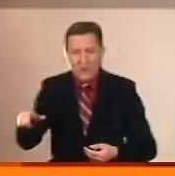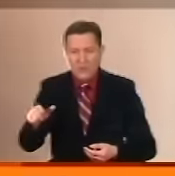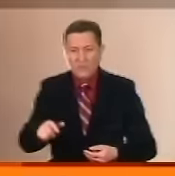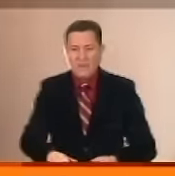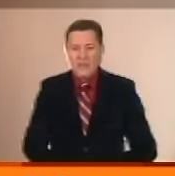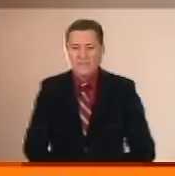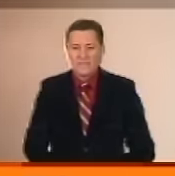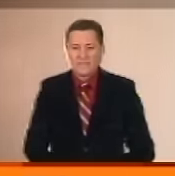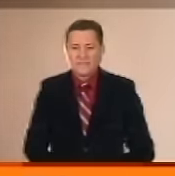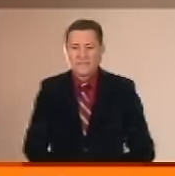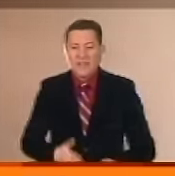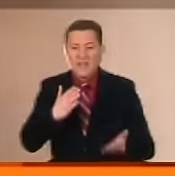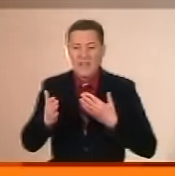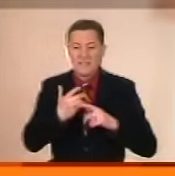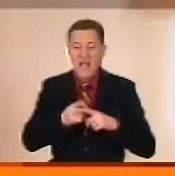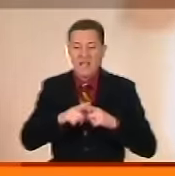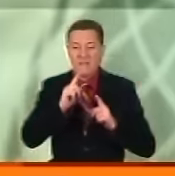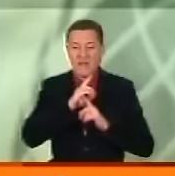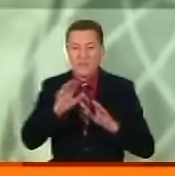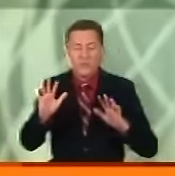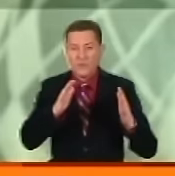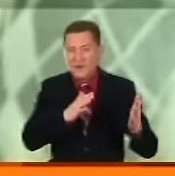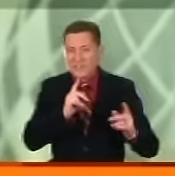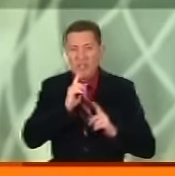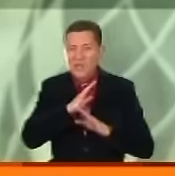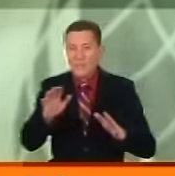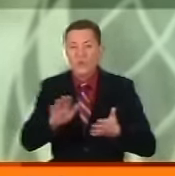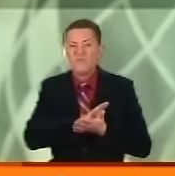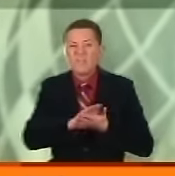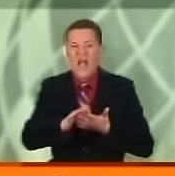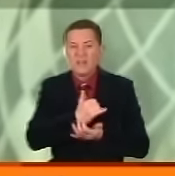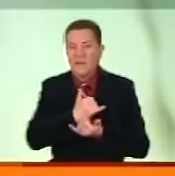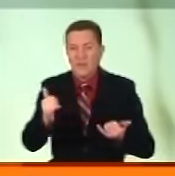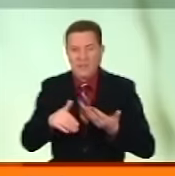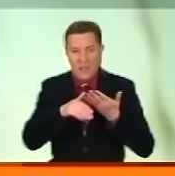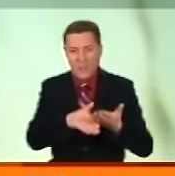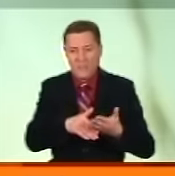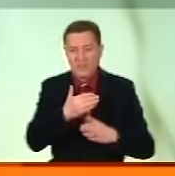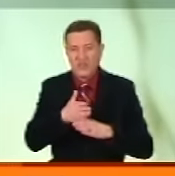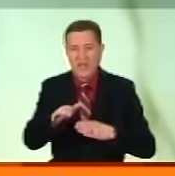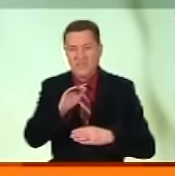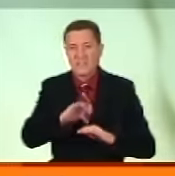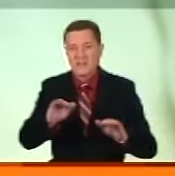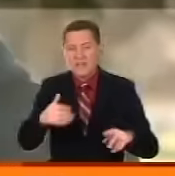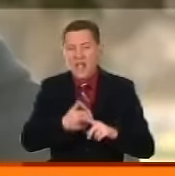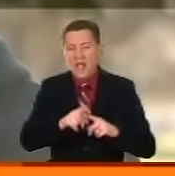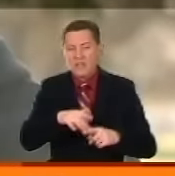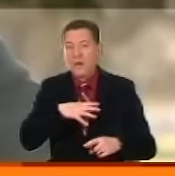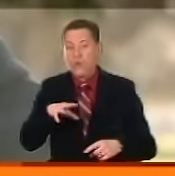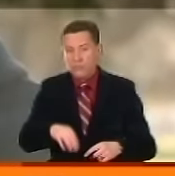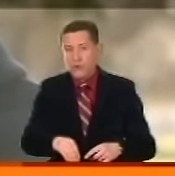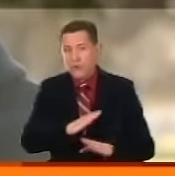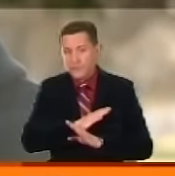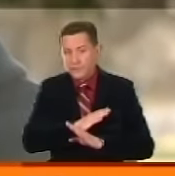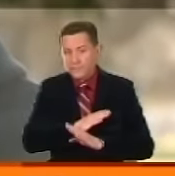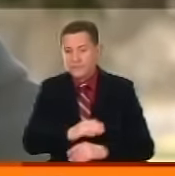числі і солдатами. Якщо цього не буде відбуватися, не буде благотворительної допомоги, то, звісно ж, частина дітей цих умре. Наразі ми ще на